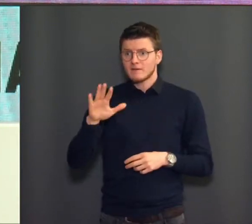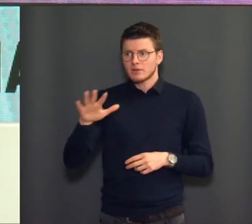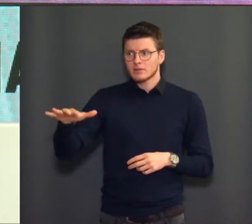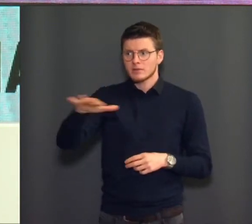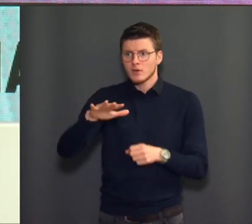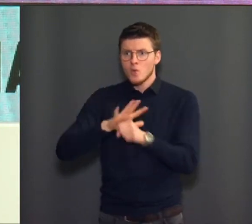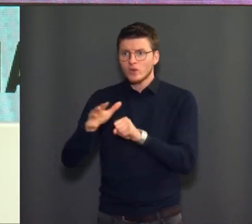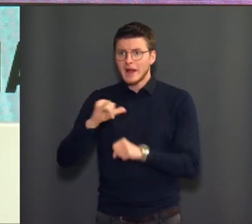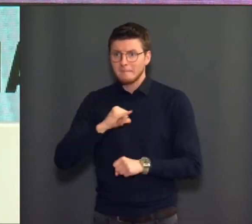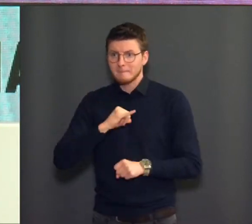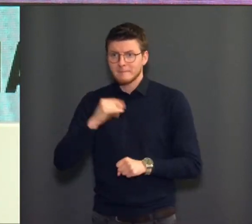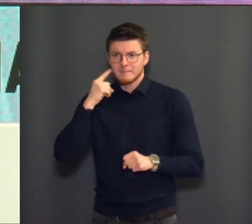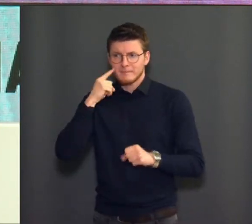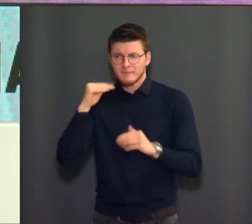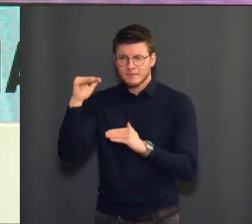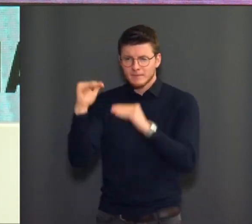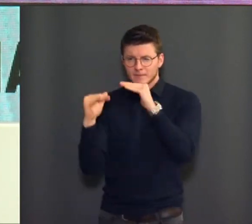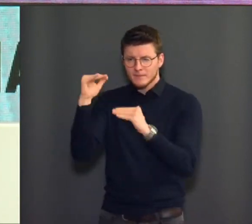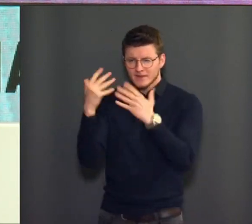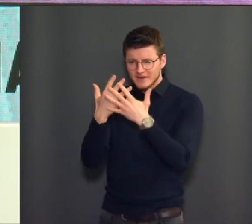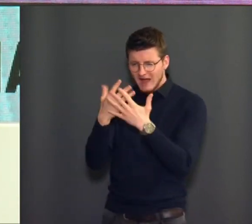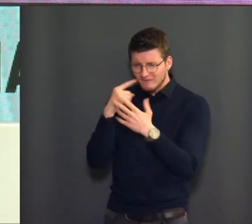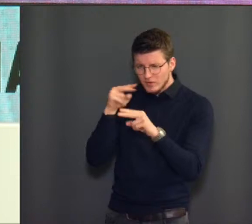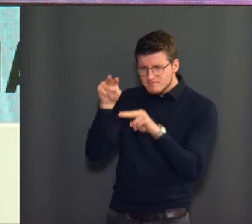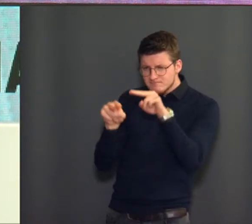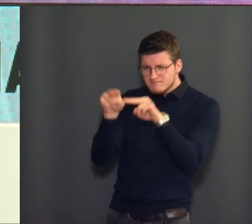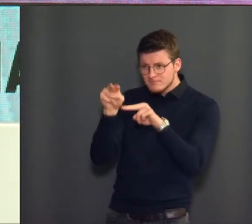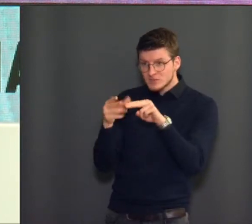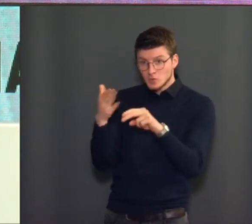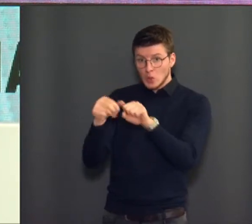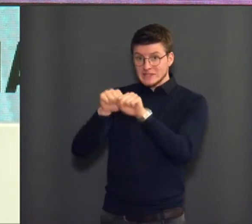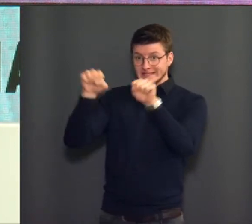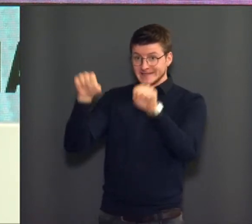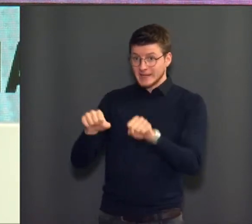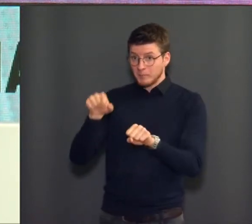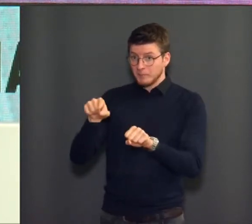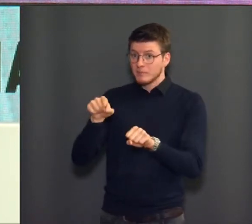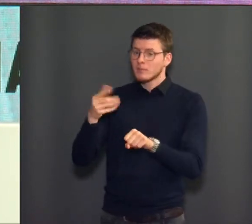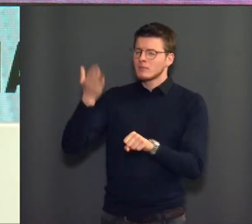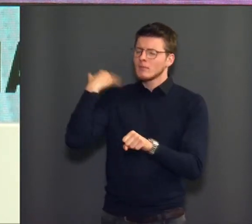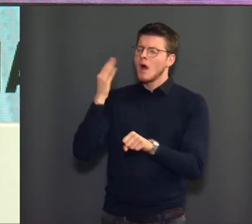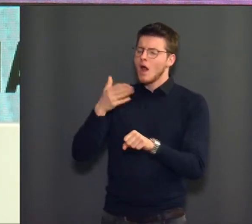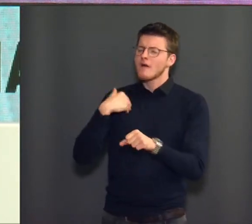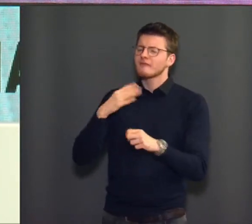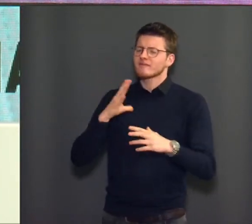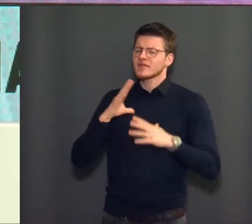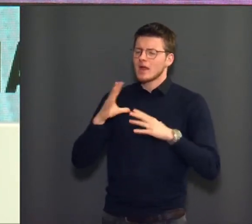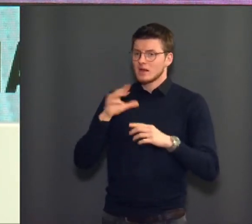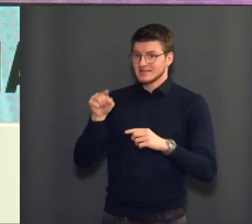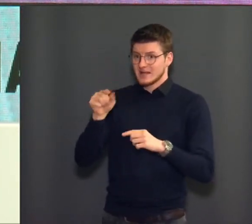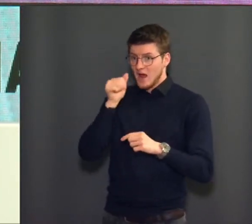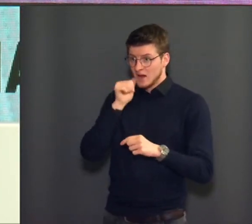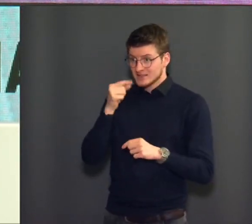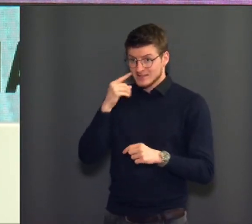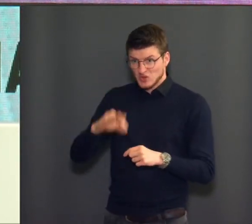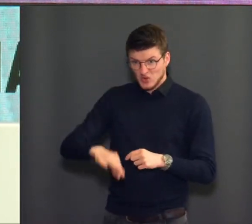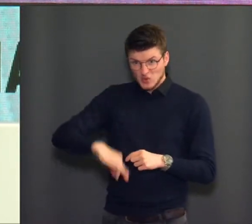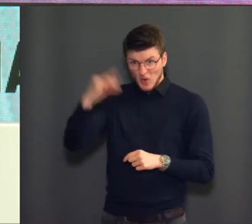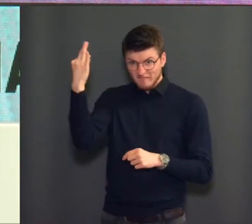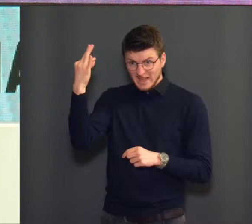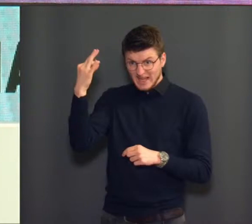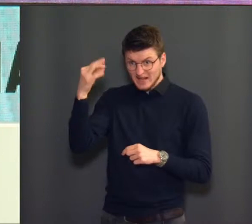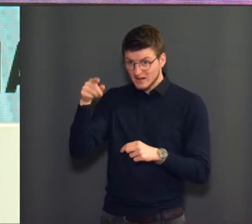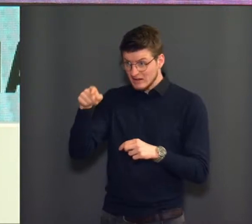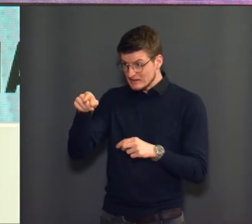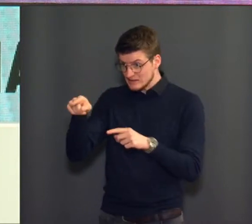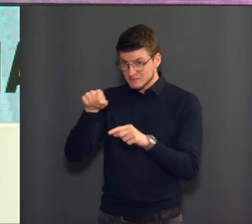de flessenhals in het systeem, zoals hiervoor ook uitgelegd. Maar dat neemt niet weg dat je enkel maar naar die parameters gaat kijken, want